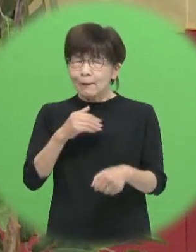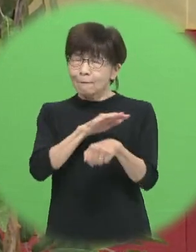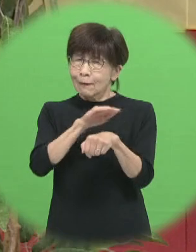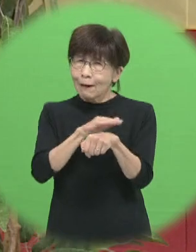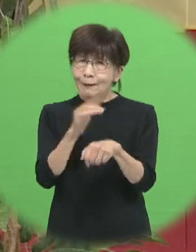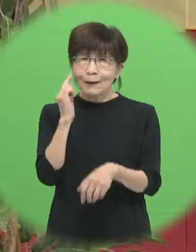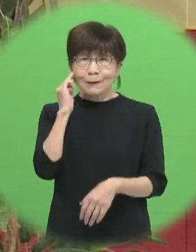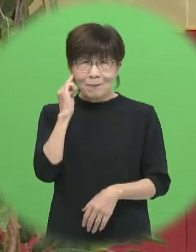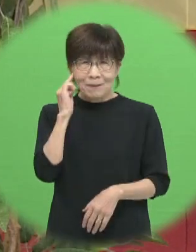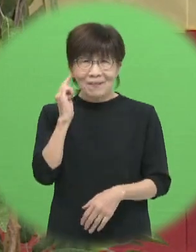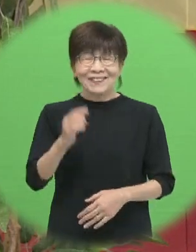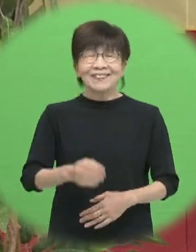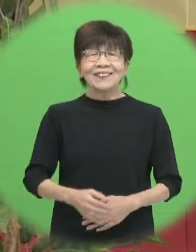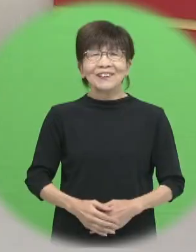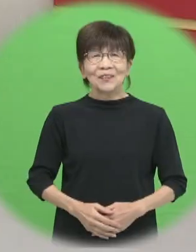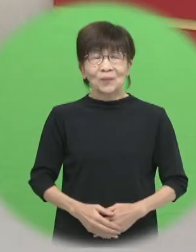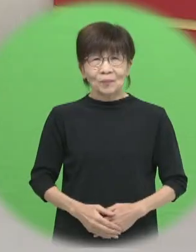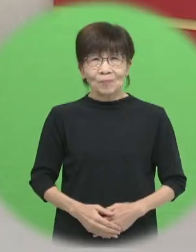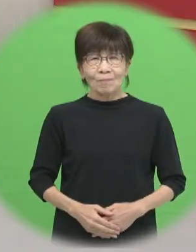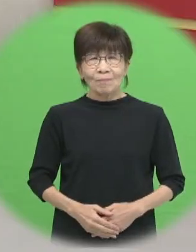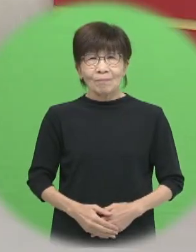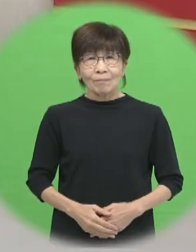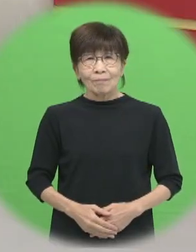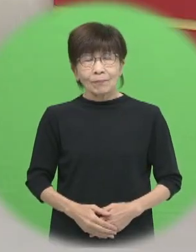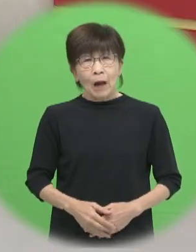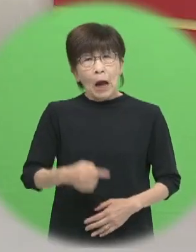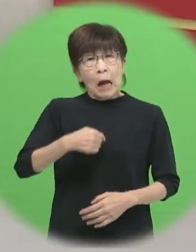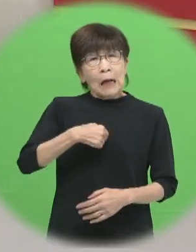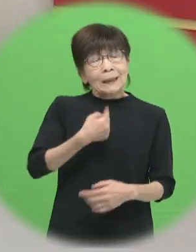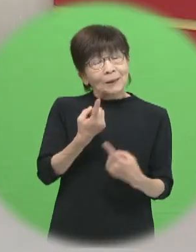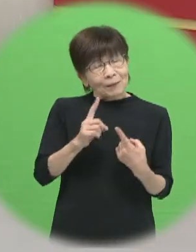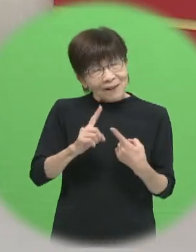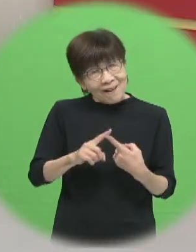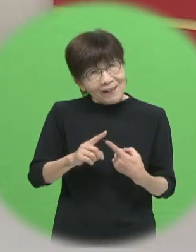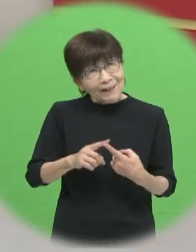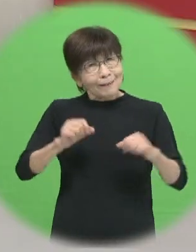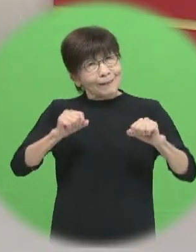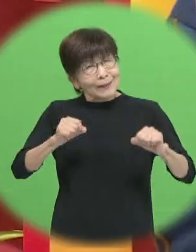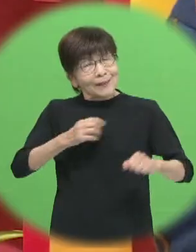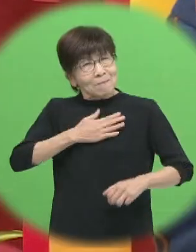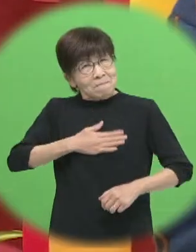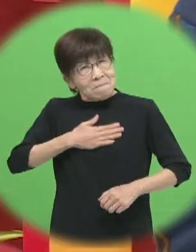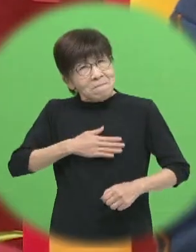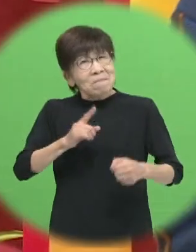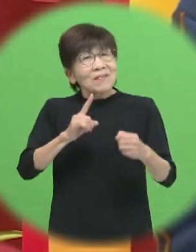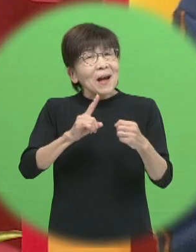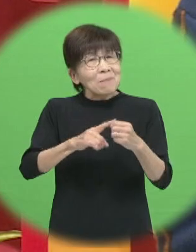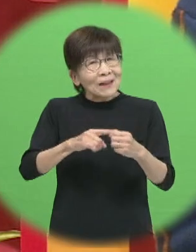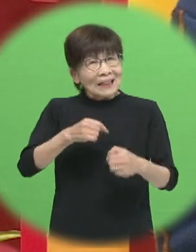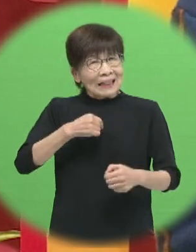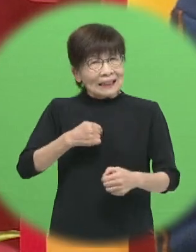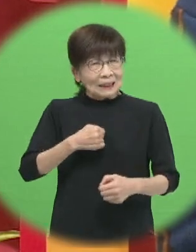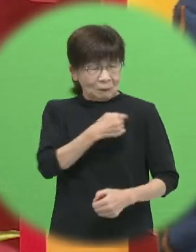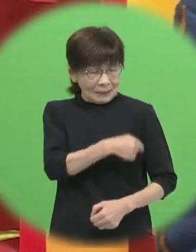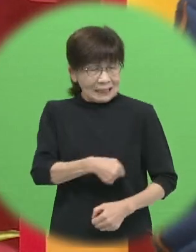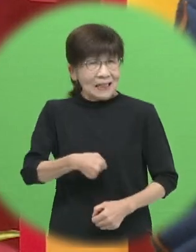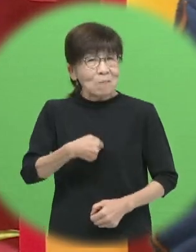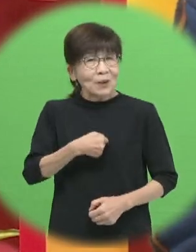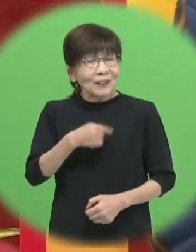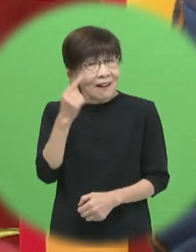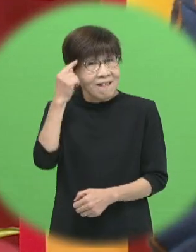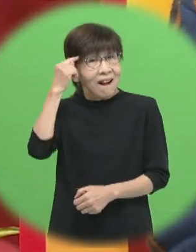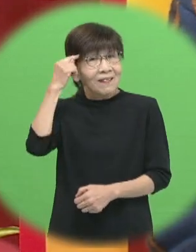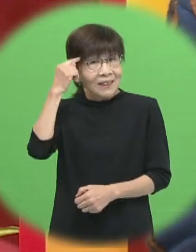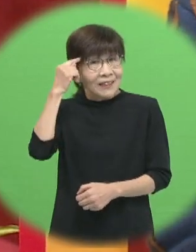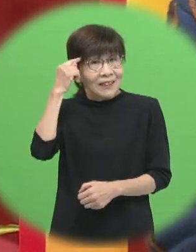ことだと思います、うんはい、 なんかやっぱり自分らしく生きていくために自分の思いとかそういう感覚